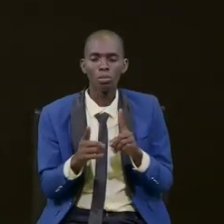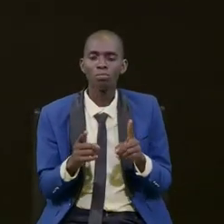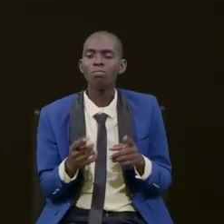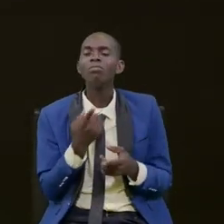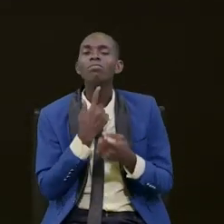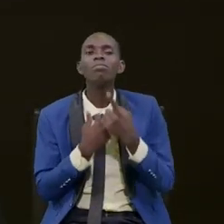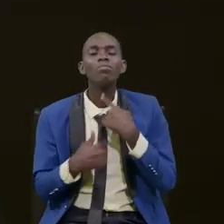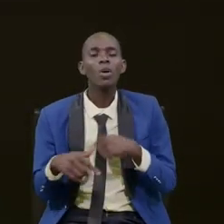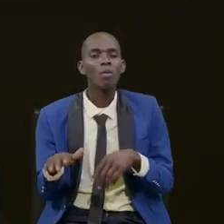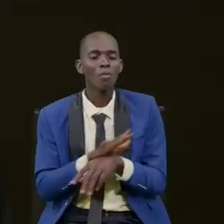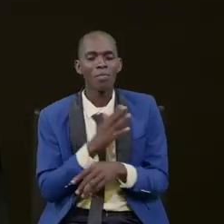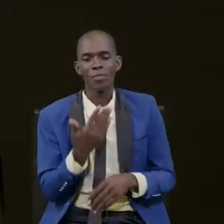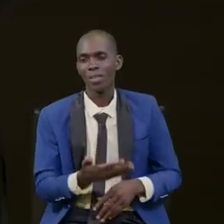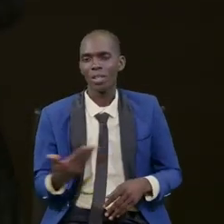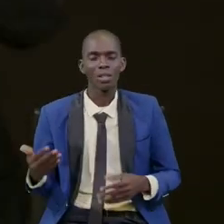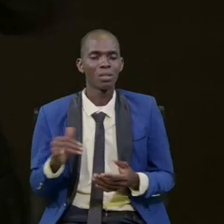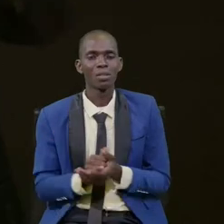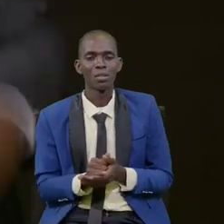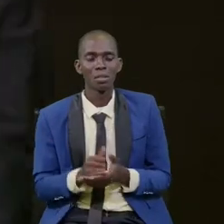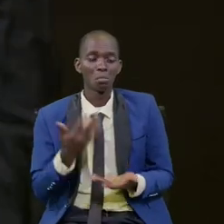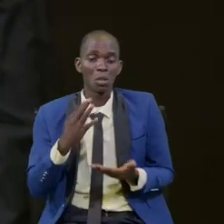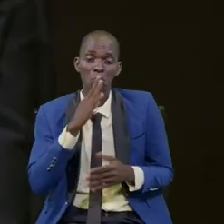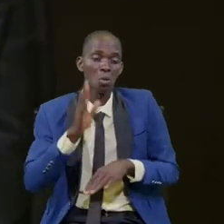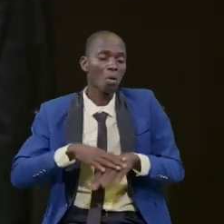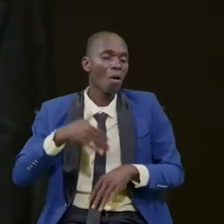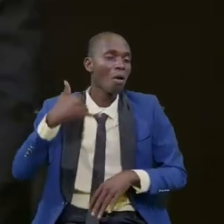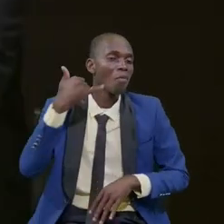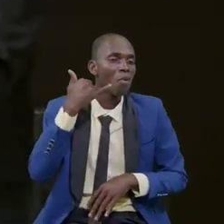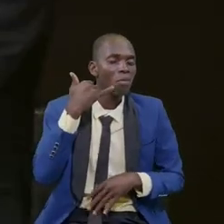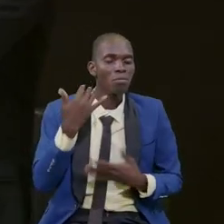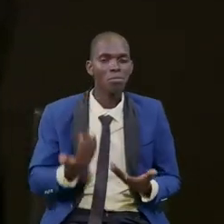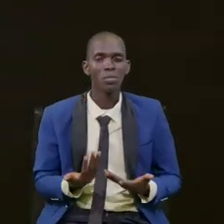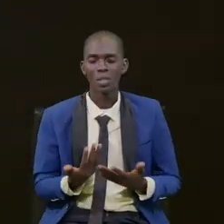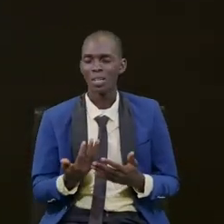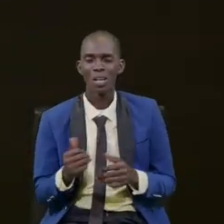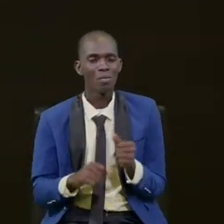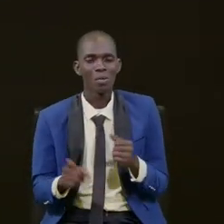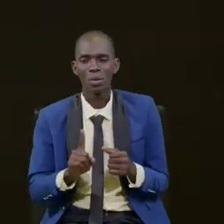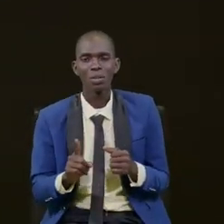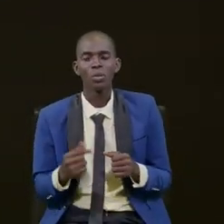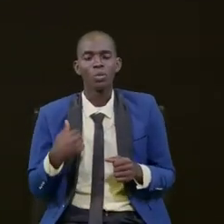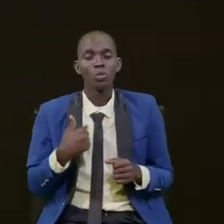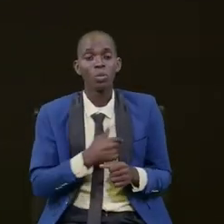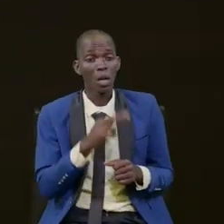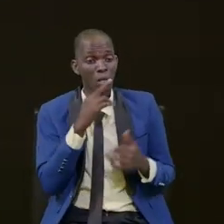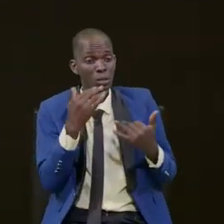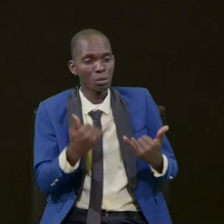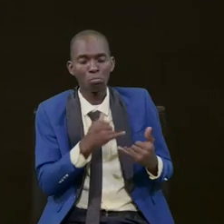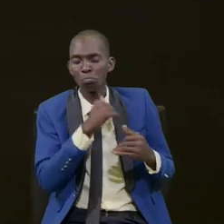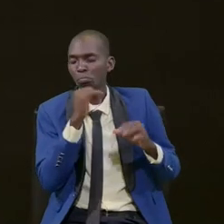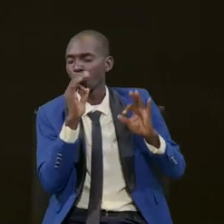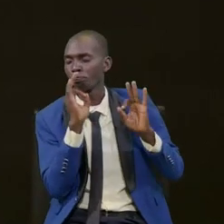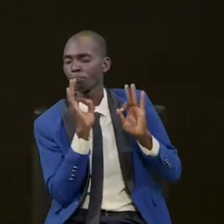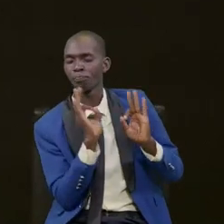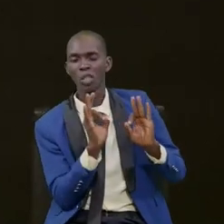nous disons des choses mauvaises aux gens, peut-être au téléphone. Nous sommes